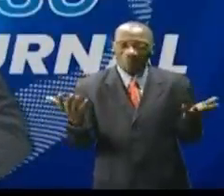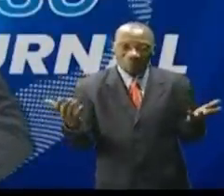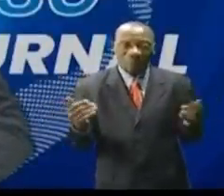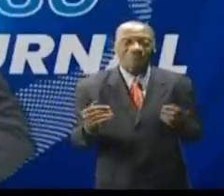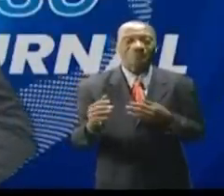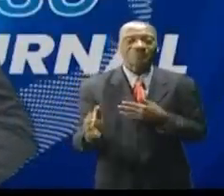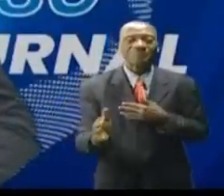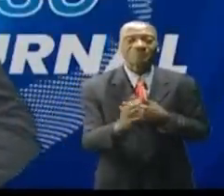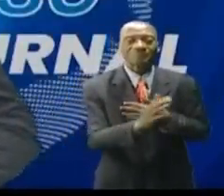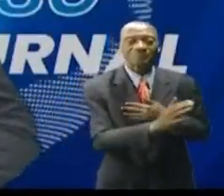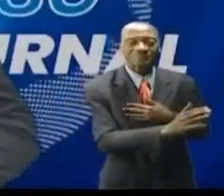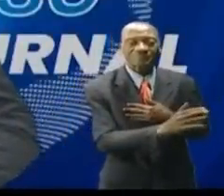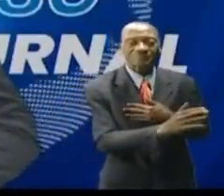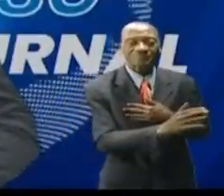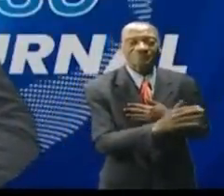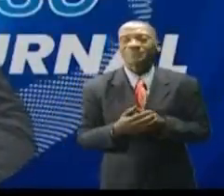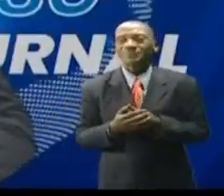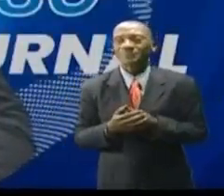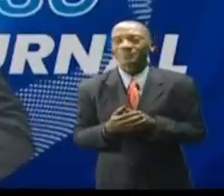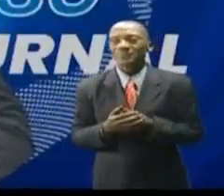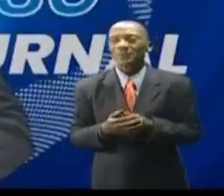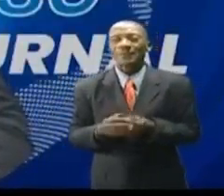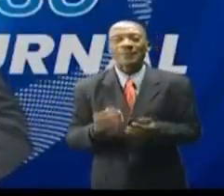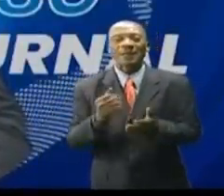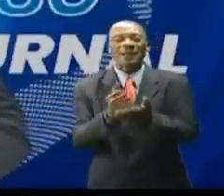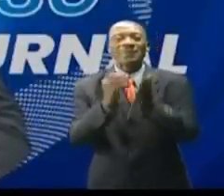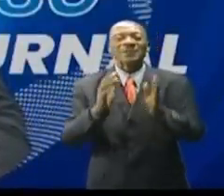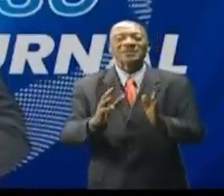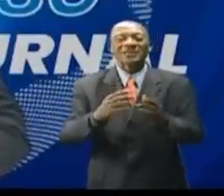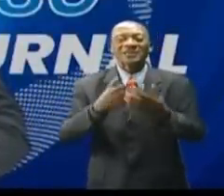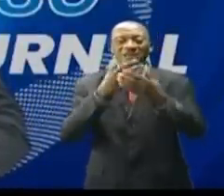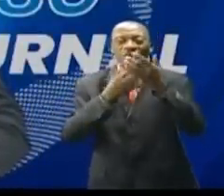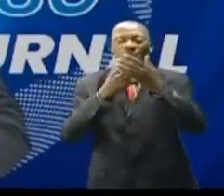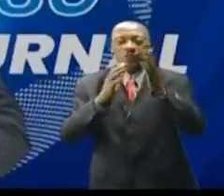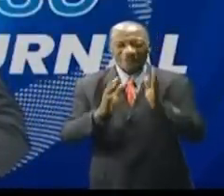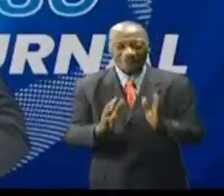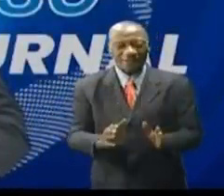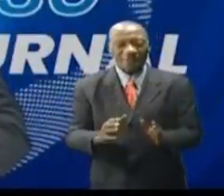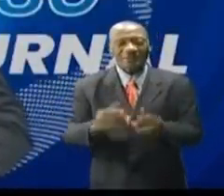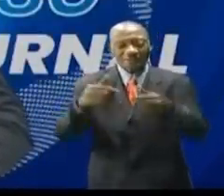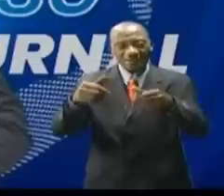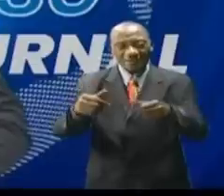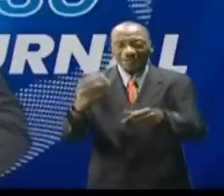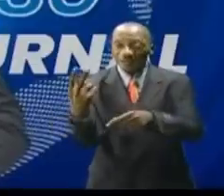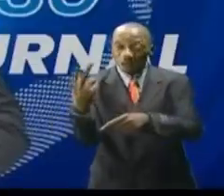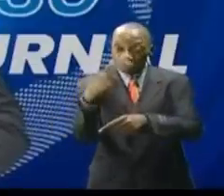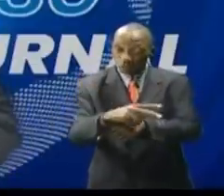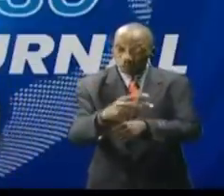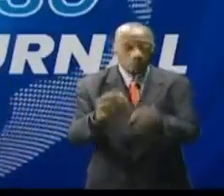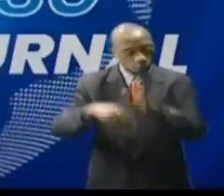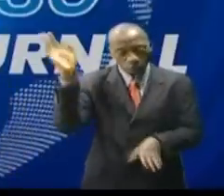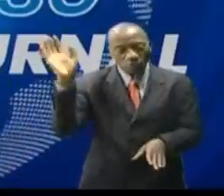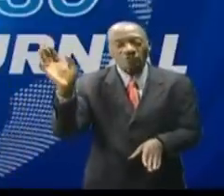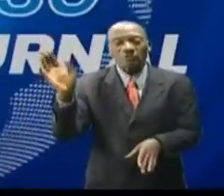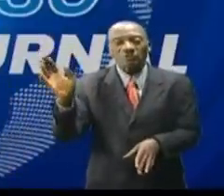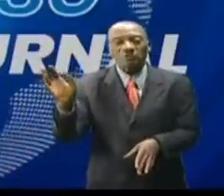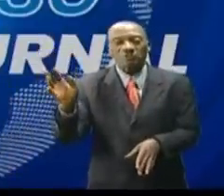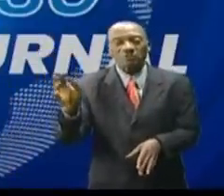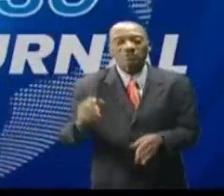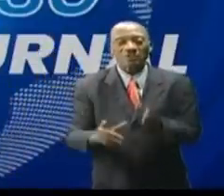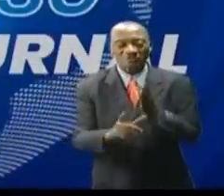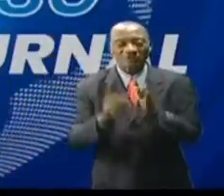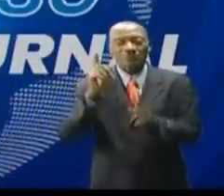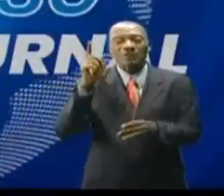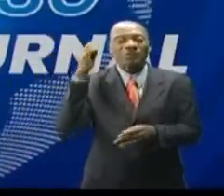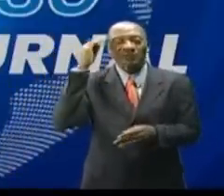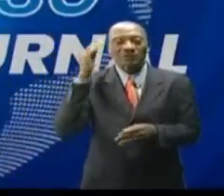Ce fait, Vincent Karega, ambassadeur rwandais, à 48 heures pour quitter le territoire congolais, le vice-premier ministre,